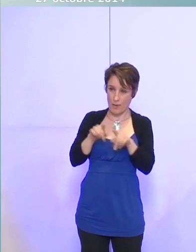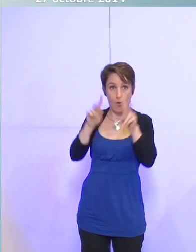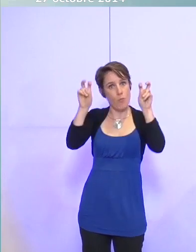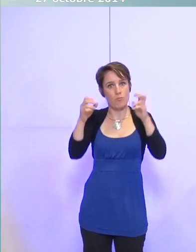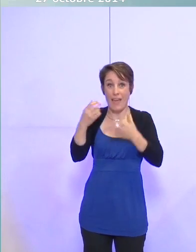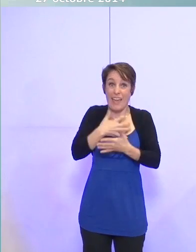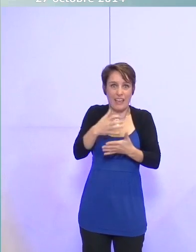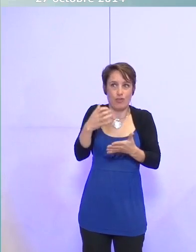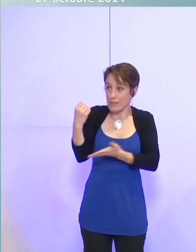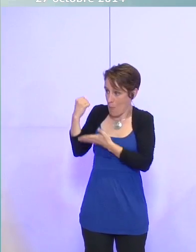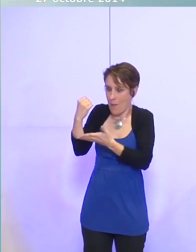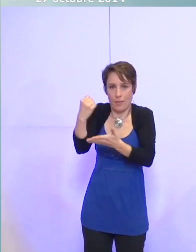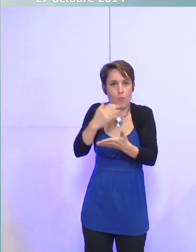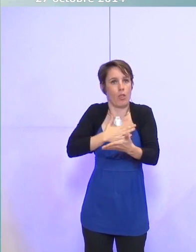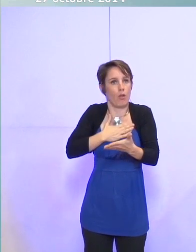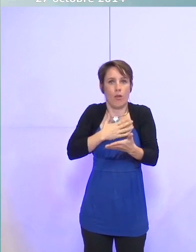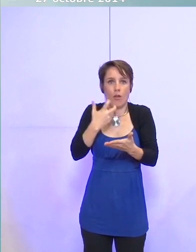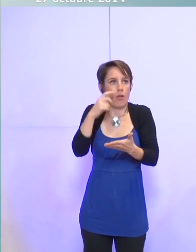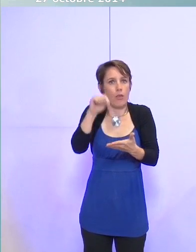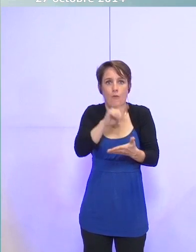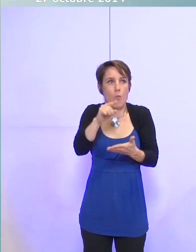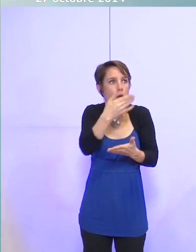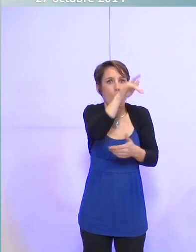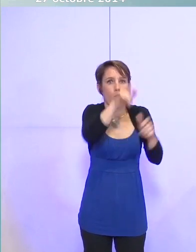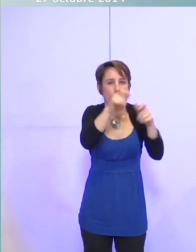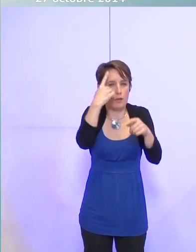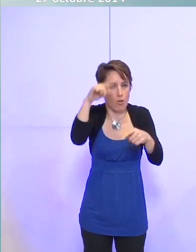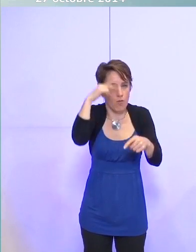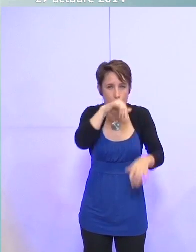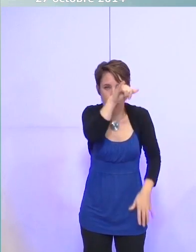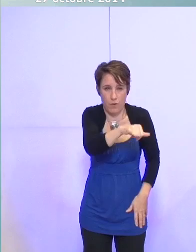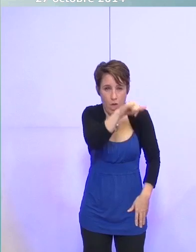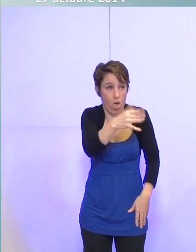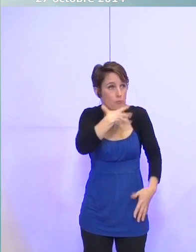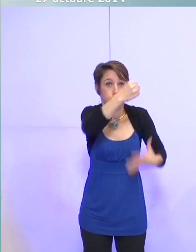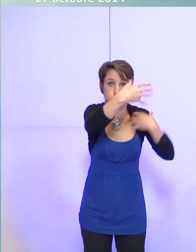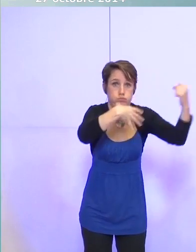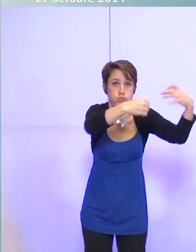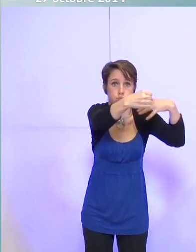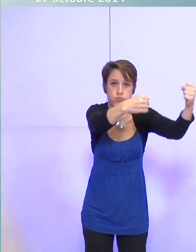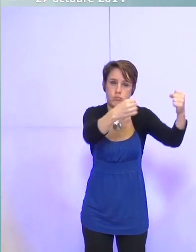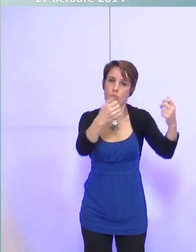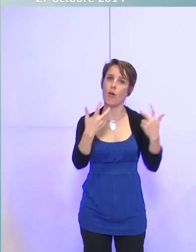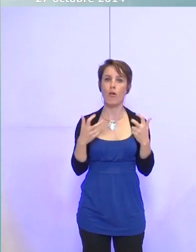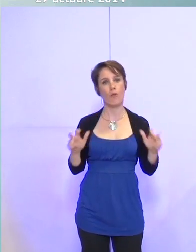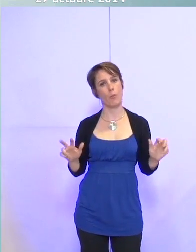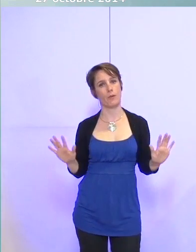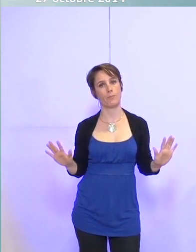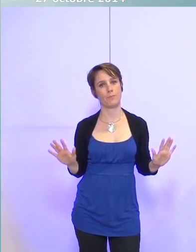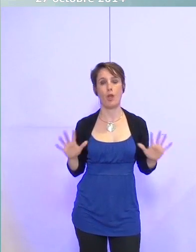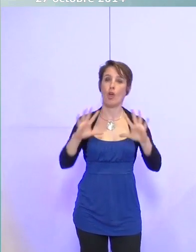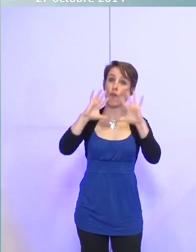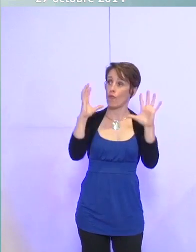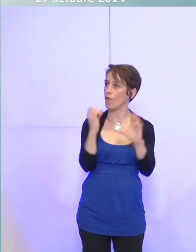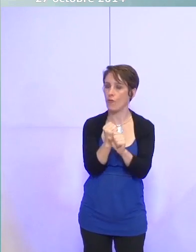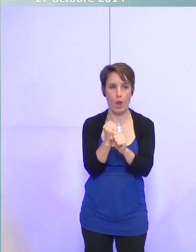des personnes qui n'auraient pas, d'éthique, de comportement, ou pas celle que nous souhaitons voir quotidiennement. Voilà, monsieur